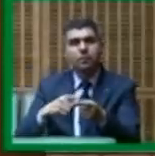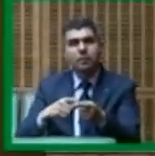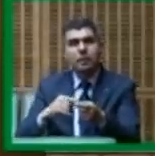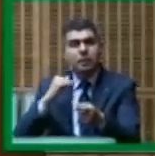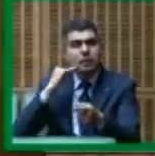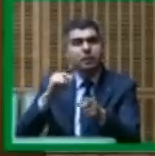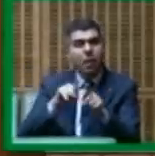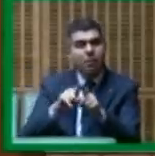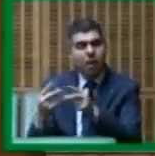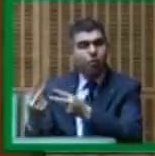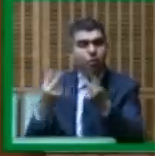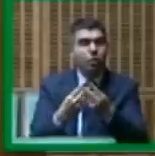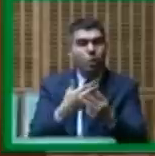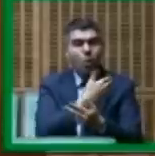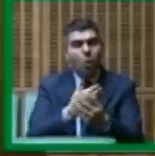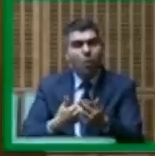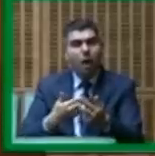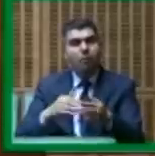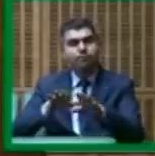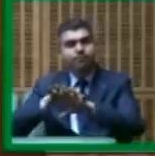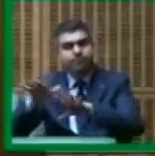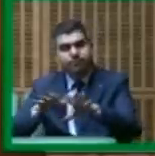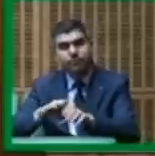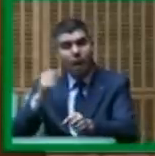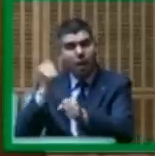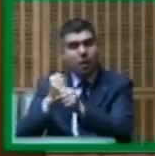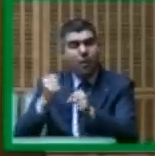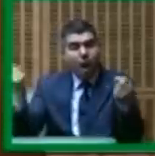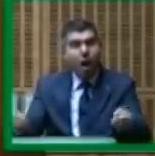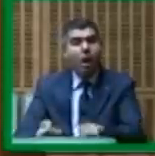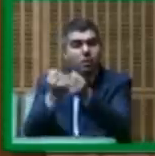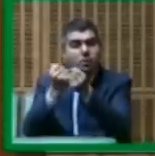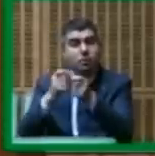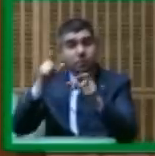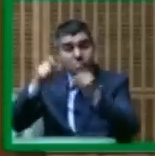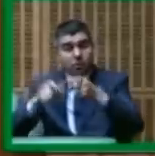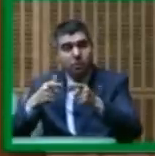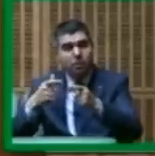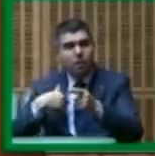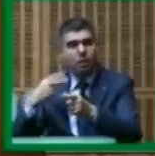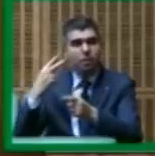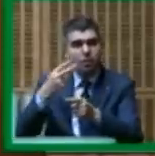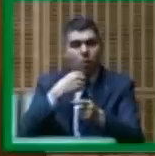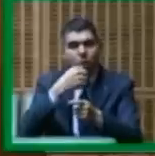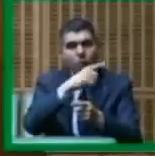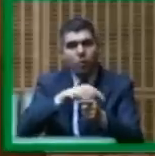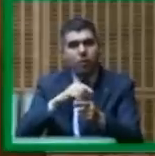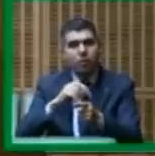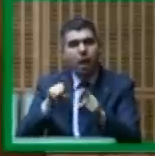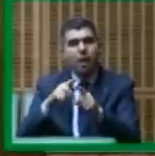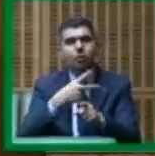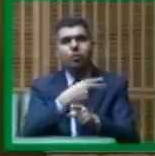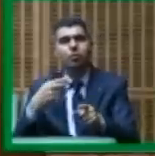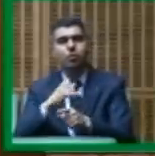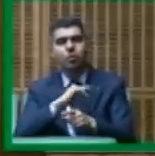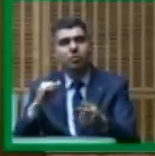كانوا تقول لك اودي هذا الشيء راه ما فيش المصلحه ديال المواطن. اذا في الحقيقه حنا كندافعوا على مصالح ديال اشخاص وفئات. ولهذا